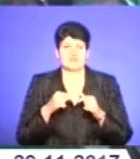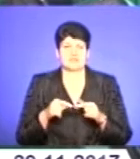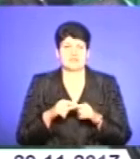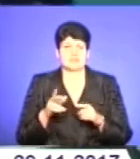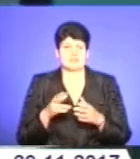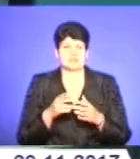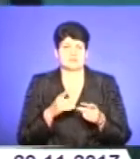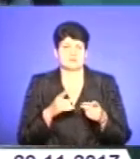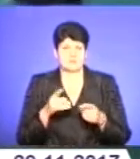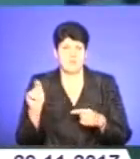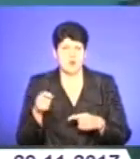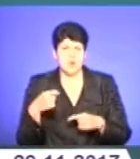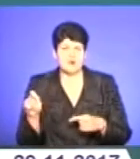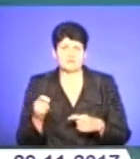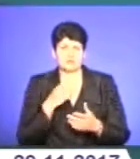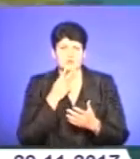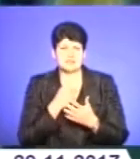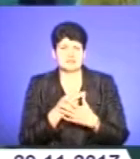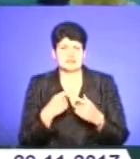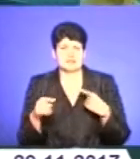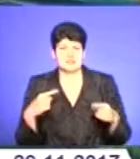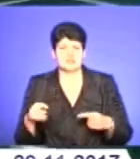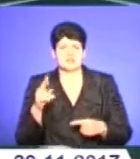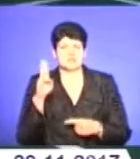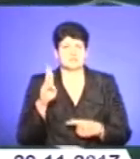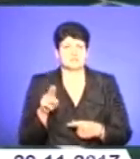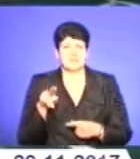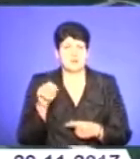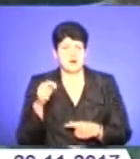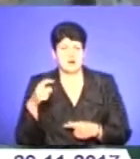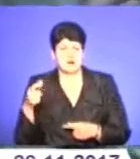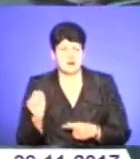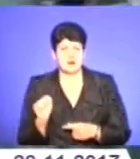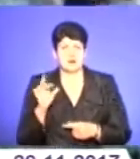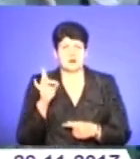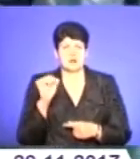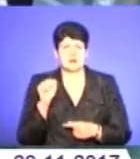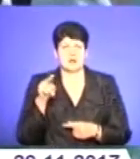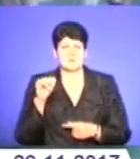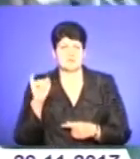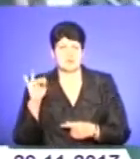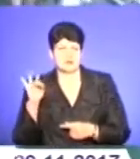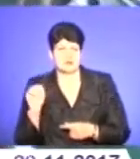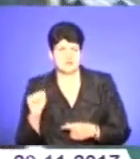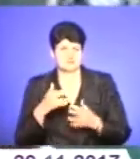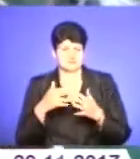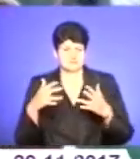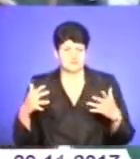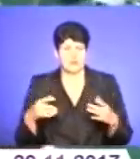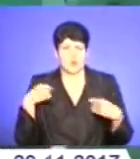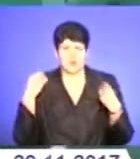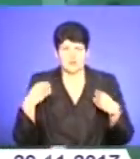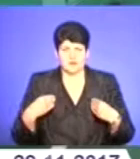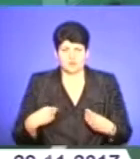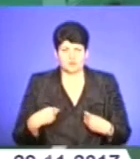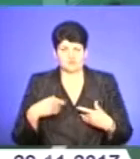Олена показала школярам відмінності між шпагою, рапірою та шаблею. Згодом юні спортсмени влаштували показовий виступ. Одягнувши